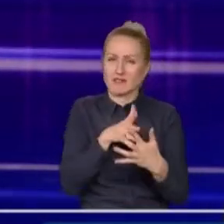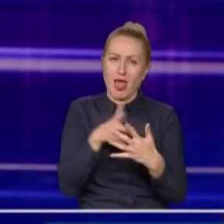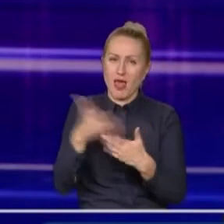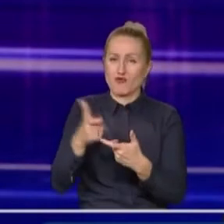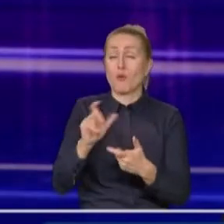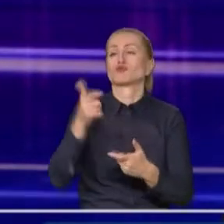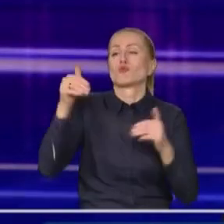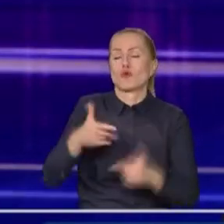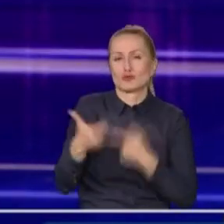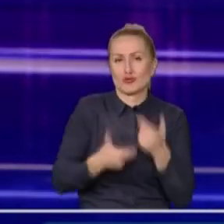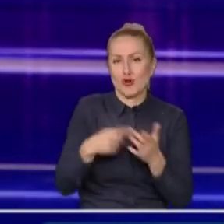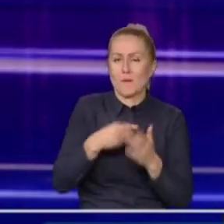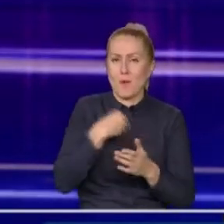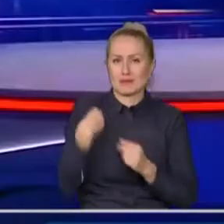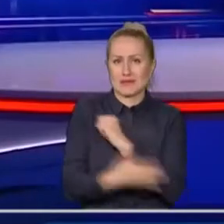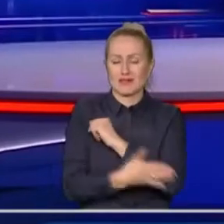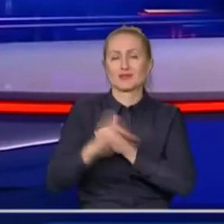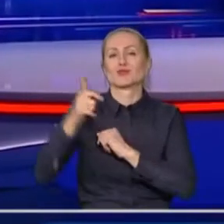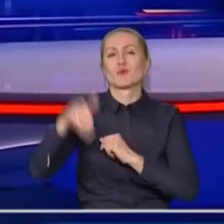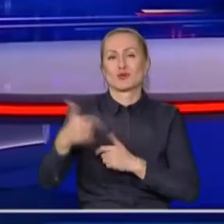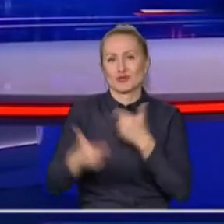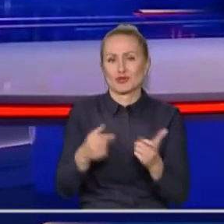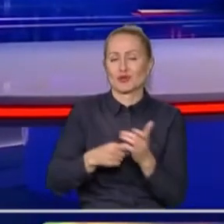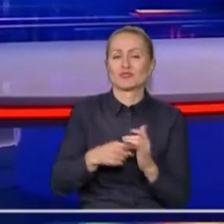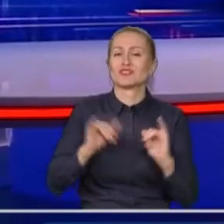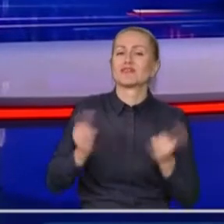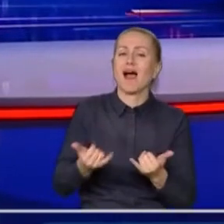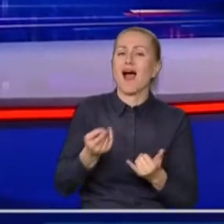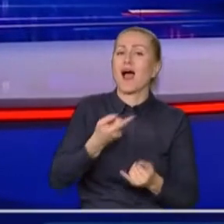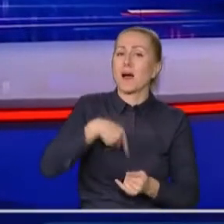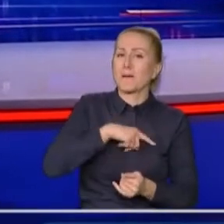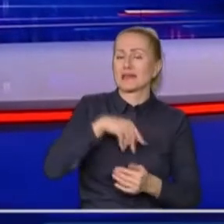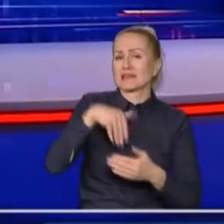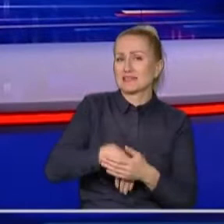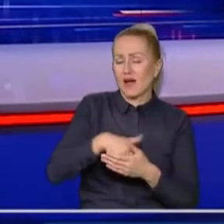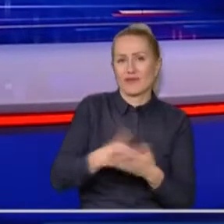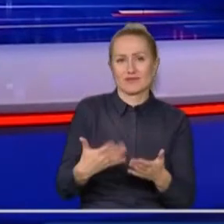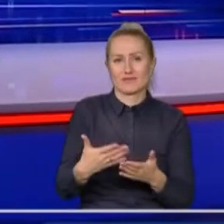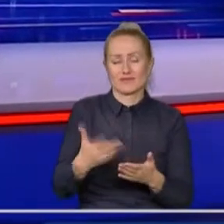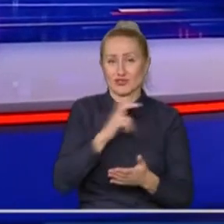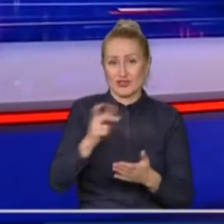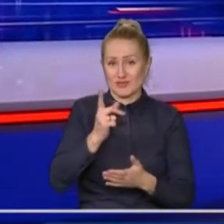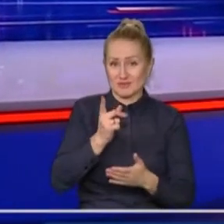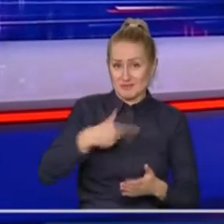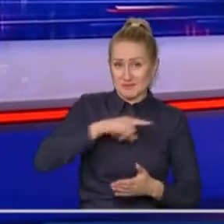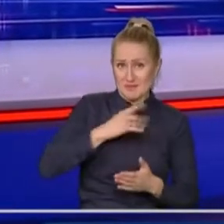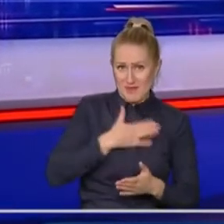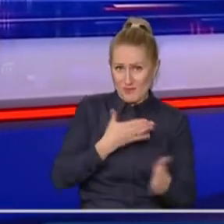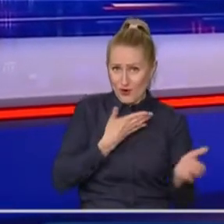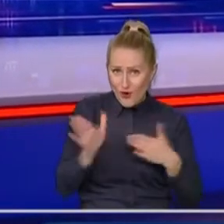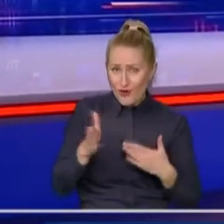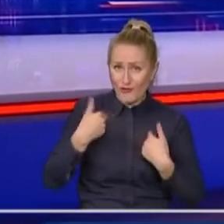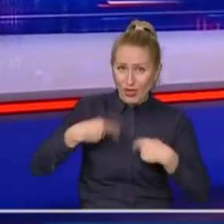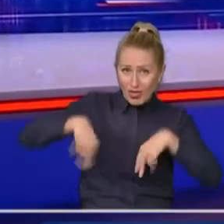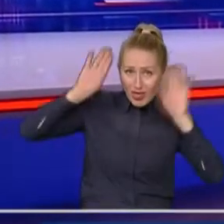może zrobić na polskiej granicy? Jak zachowamy się? Czy jesteśmy gotowi